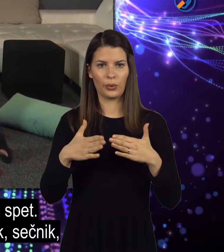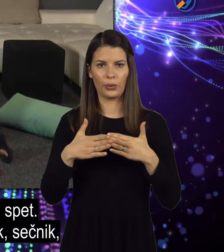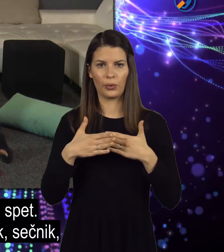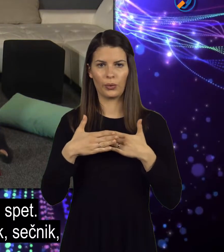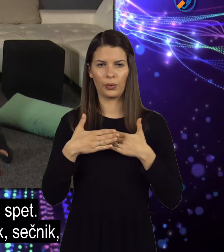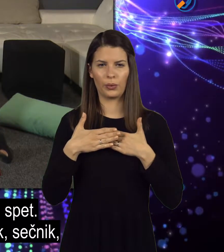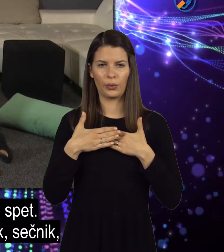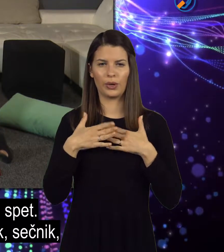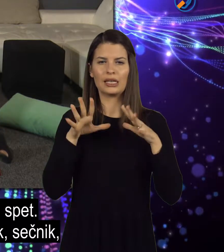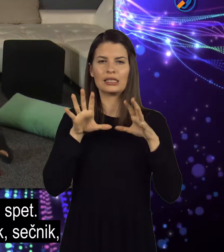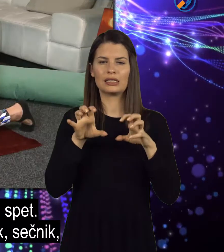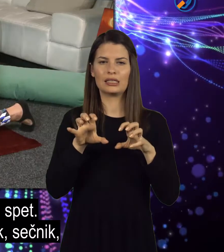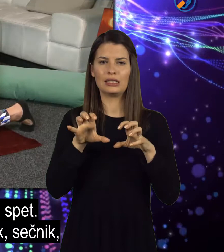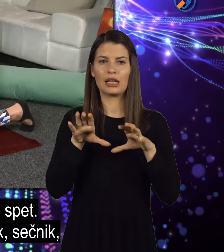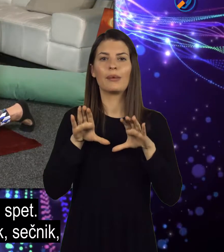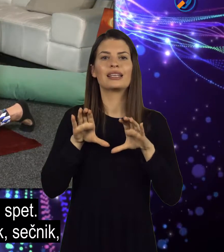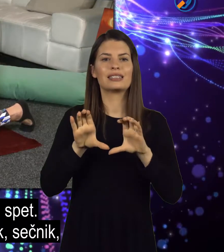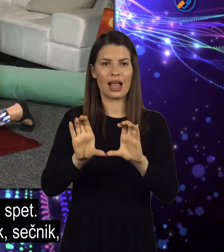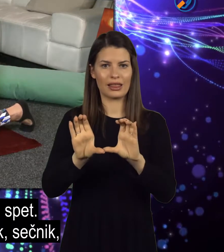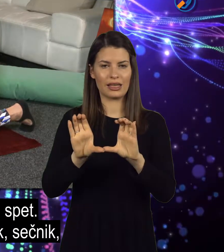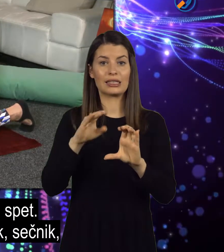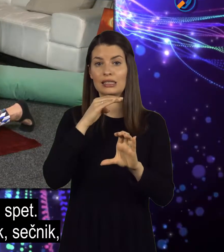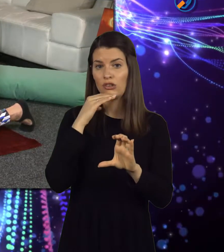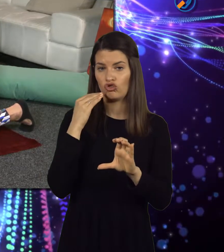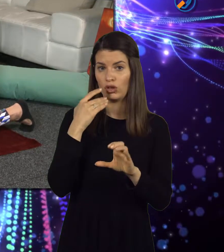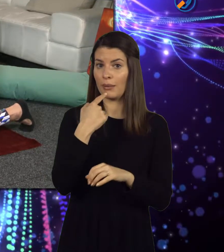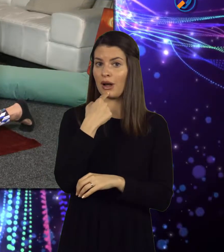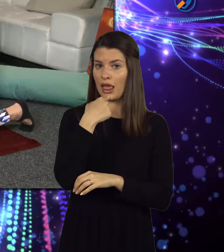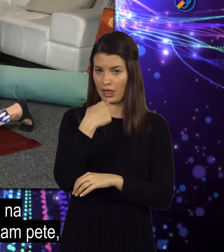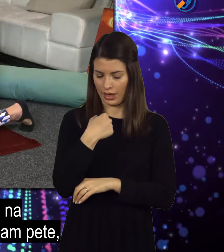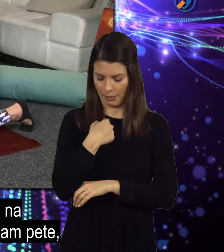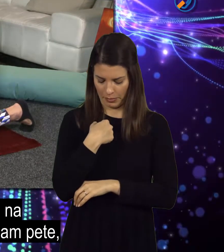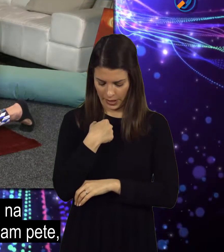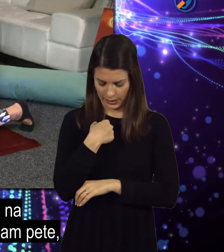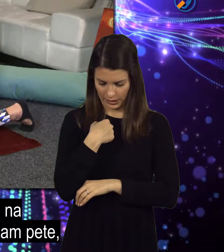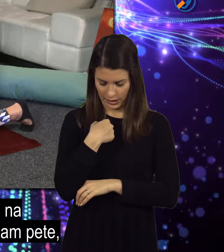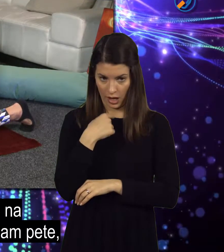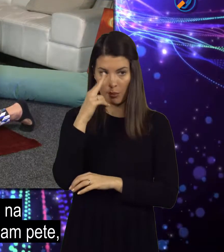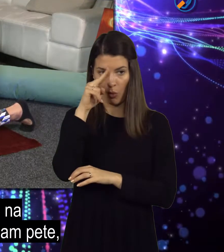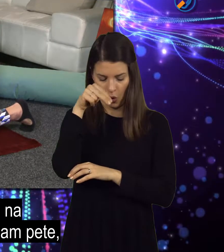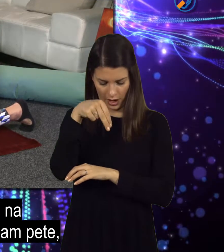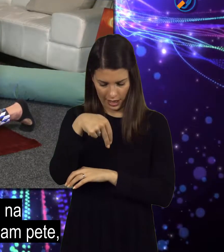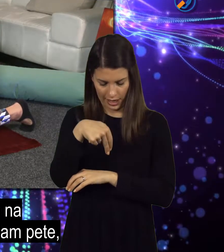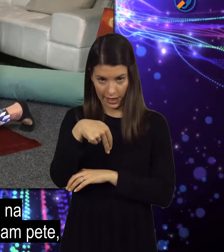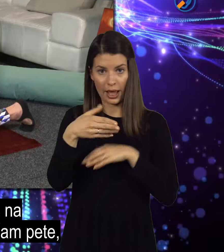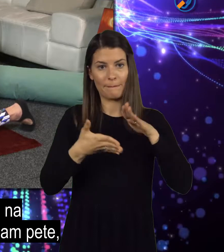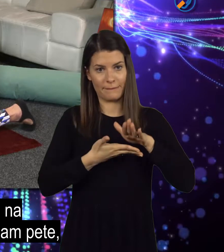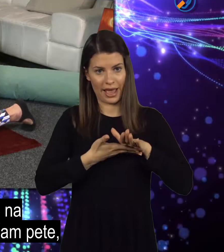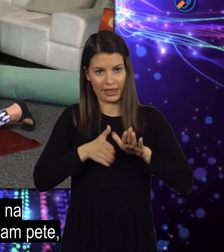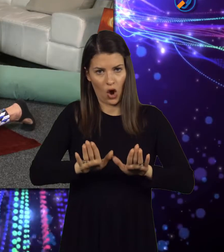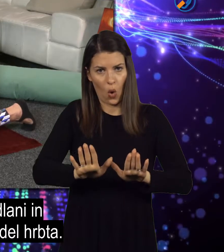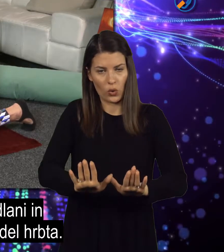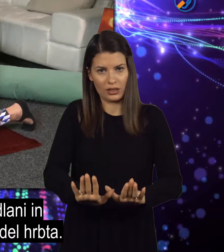In z izdihom spet stisnem zadnjik, sečnik, brada gre na prsnico, pogledam